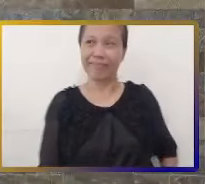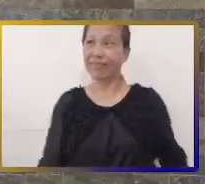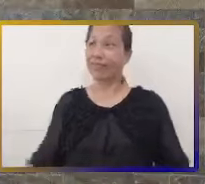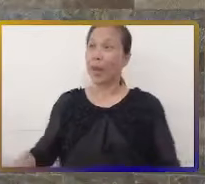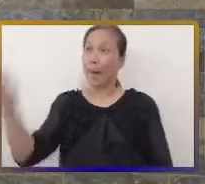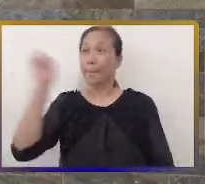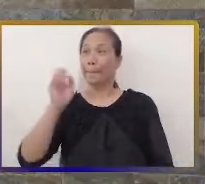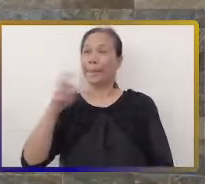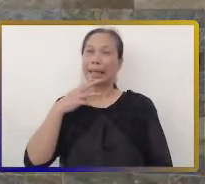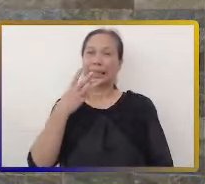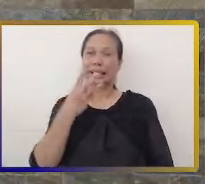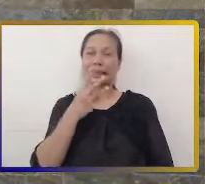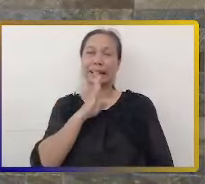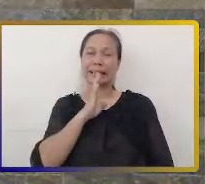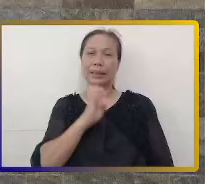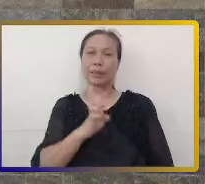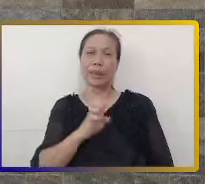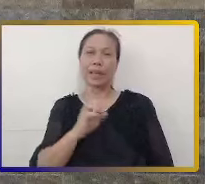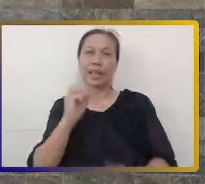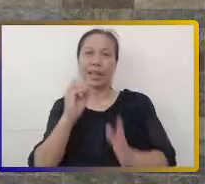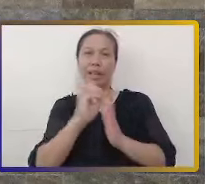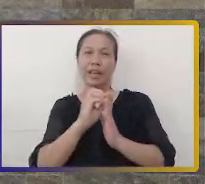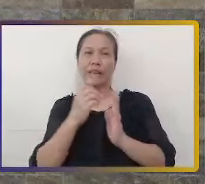be an Old Testament